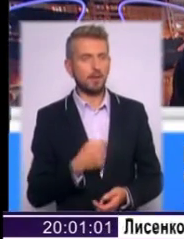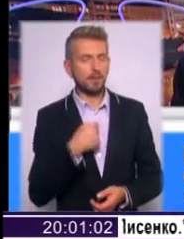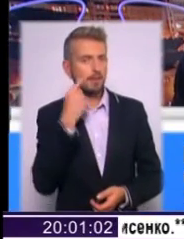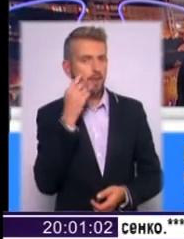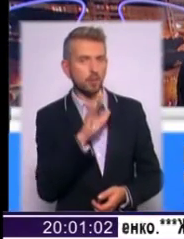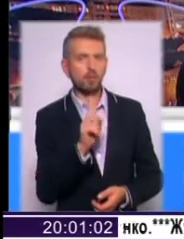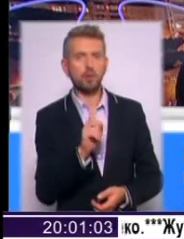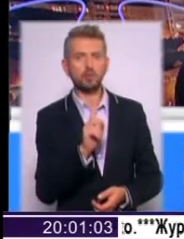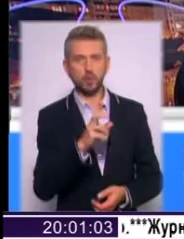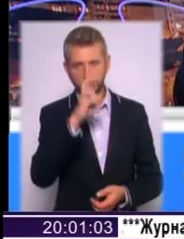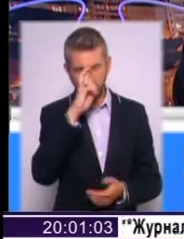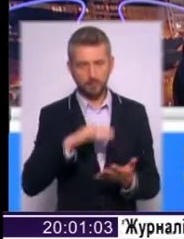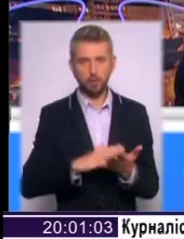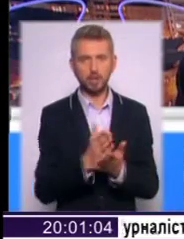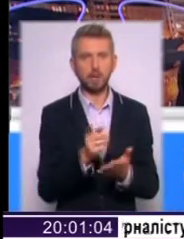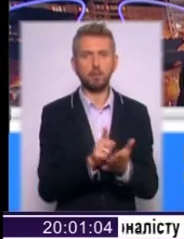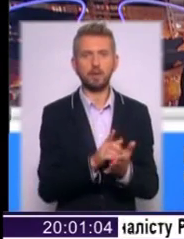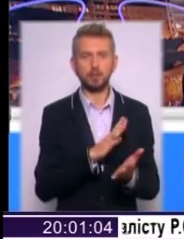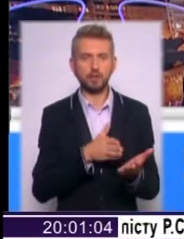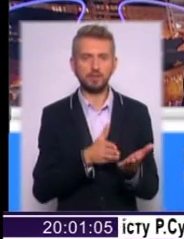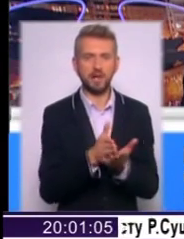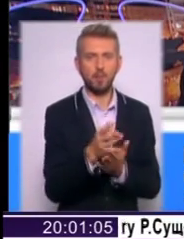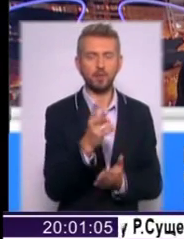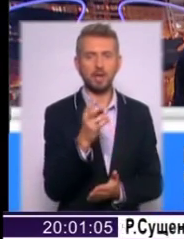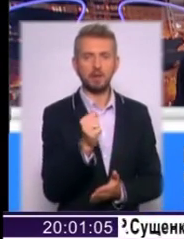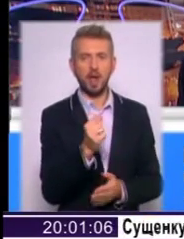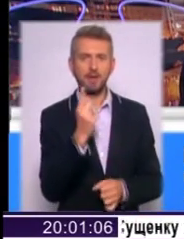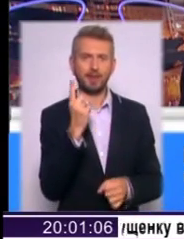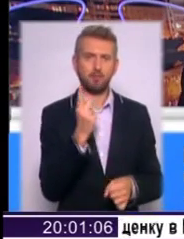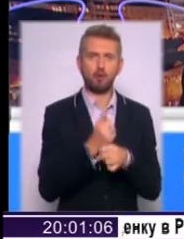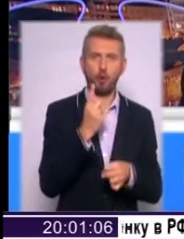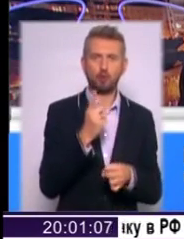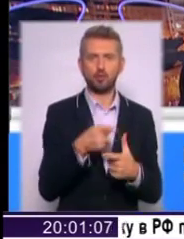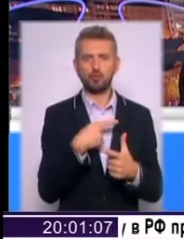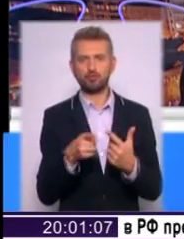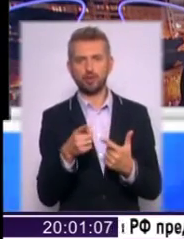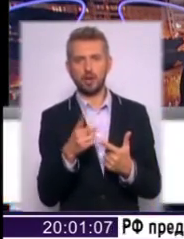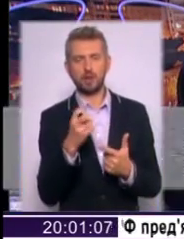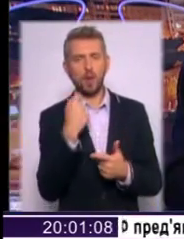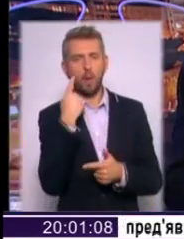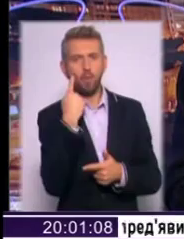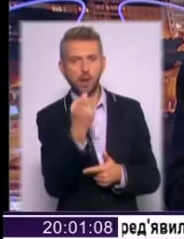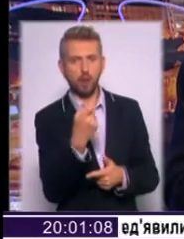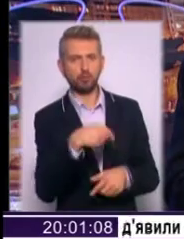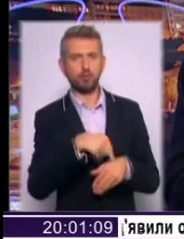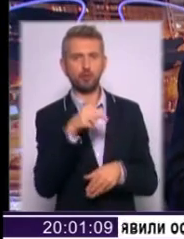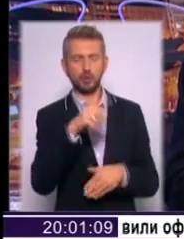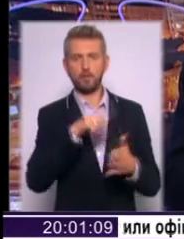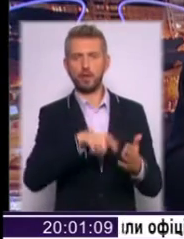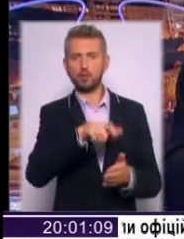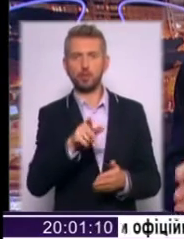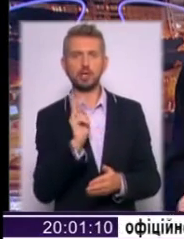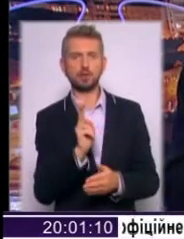що державна політика повинна бути спрямована на заборону чи на образу почуттів віруючих, які